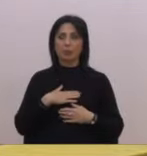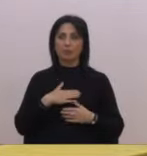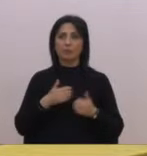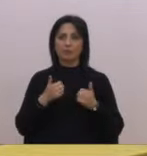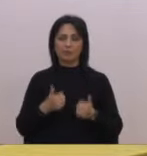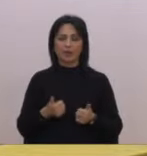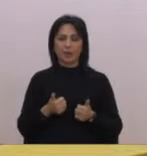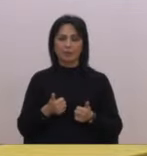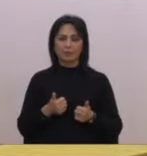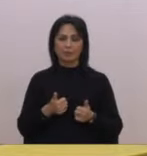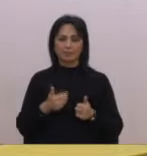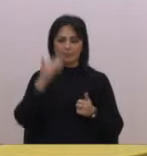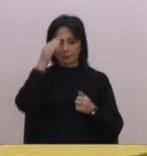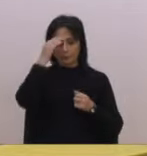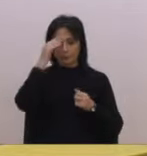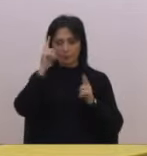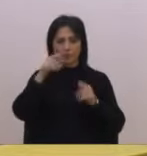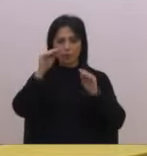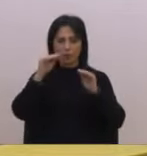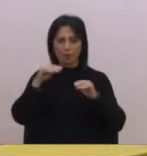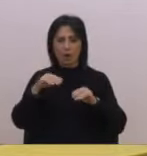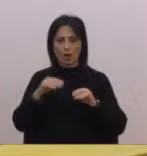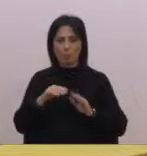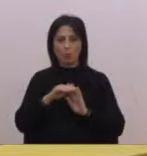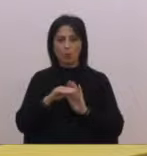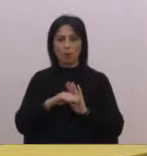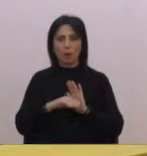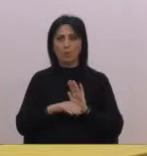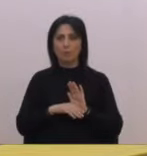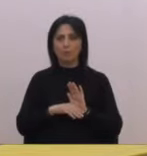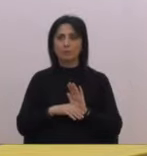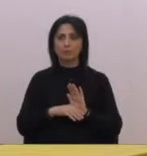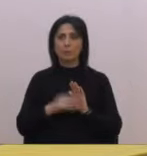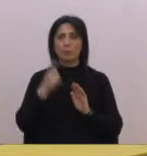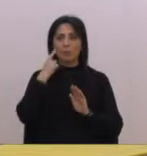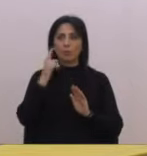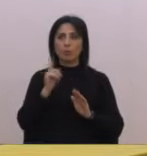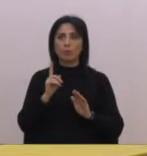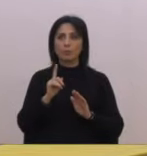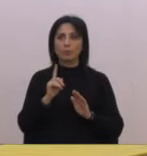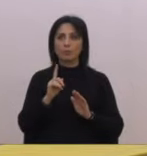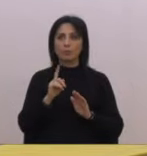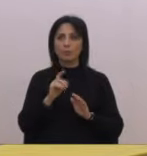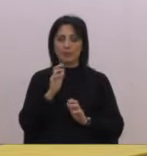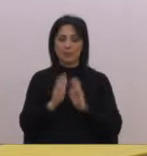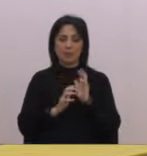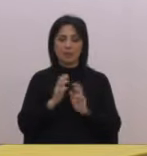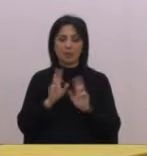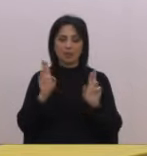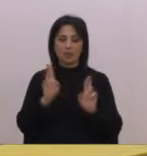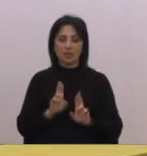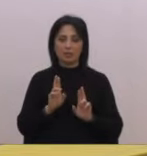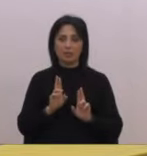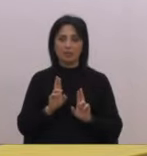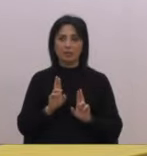კარგად ჩამოყალიბებული პროგრამები, რომელიც ვფიქრობ, რომ საერთაშორისო სტანდარტების